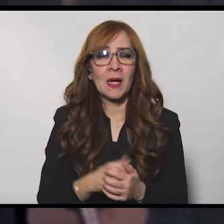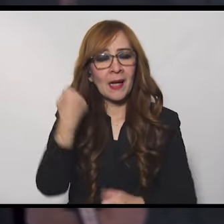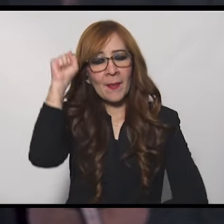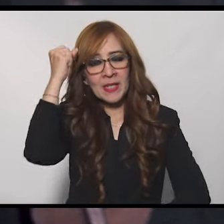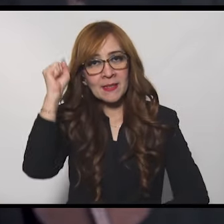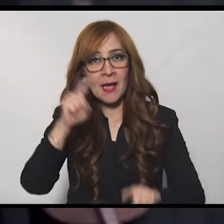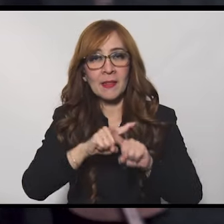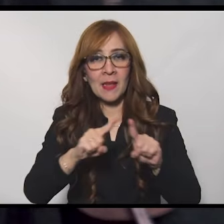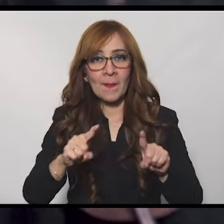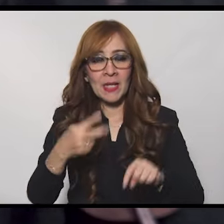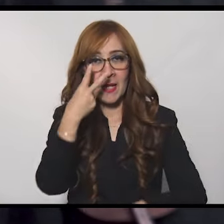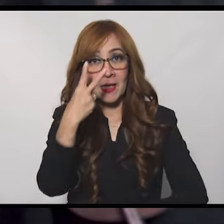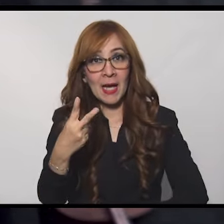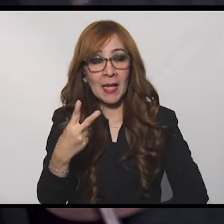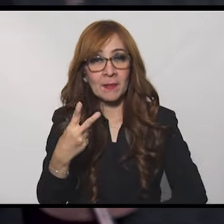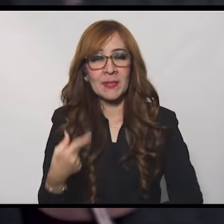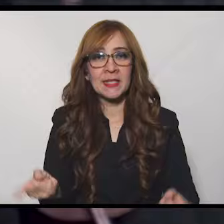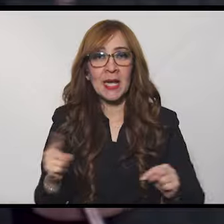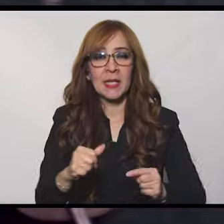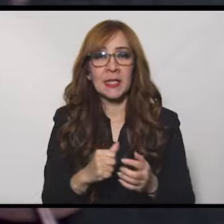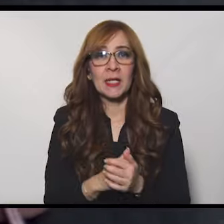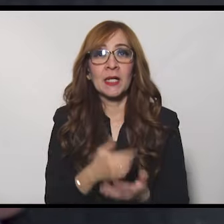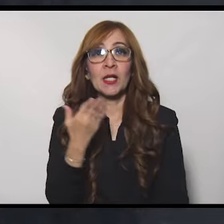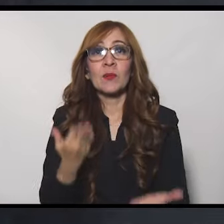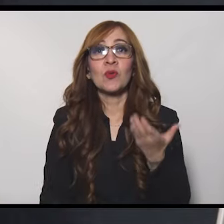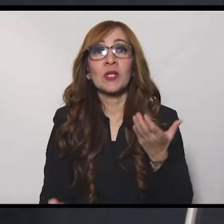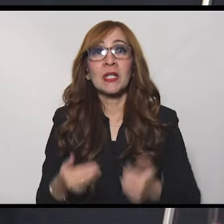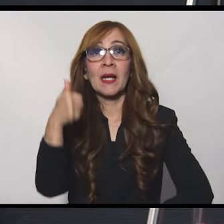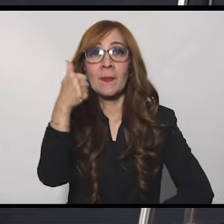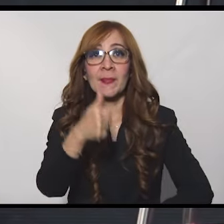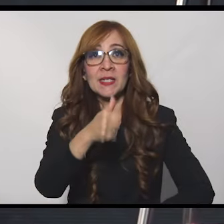but see it as a potential thing that you can rebuild.